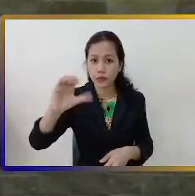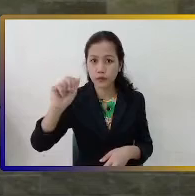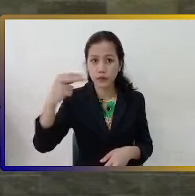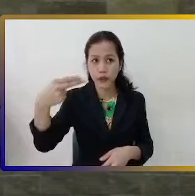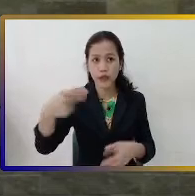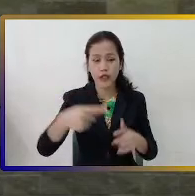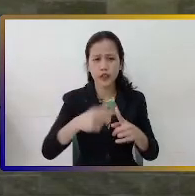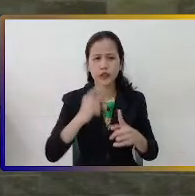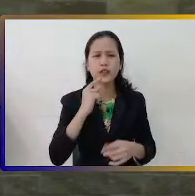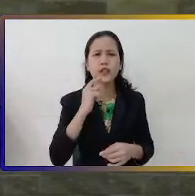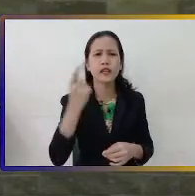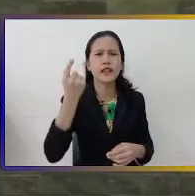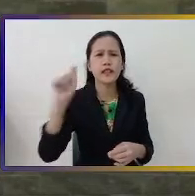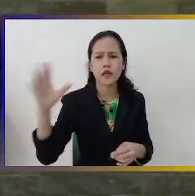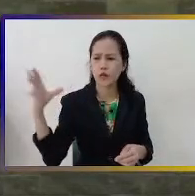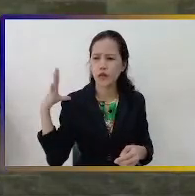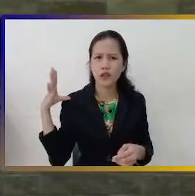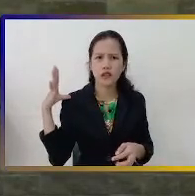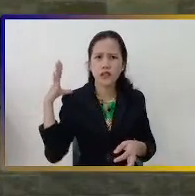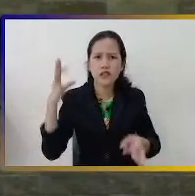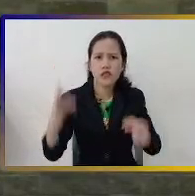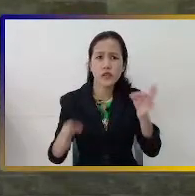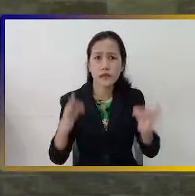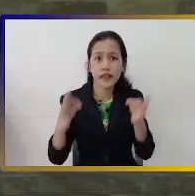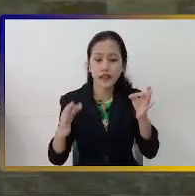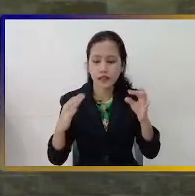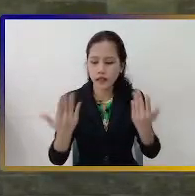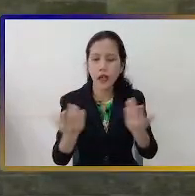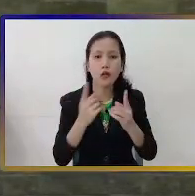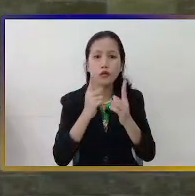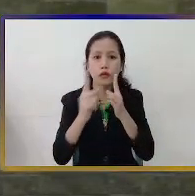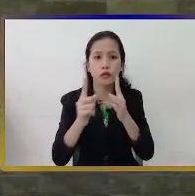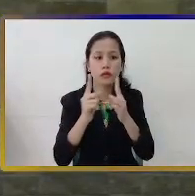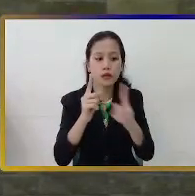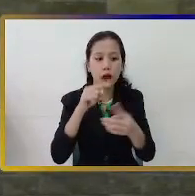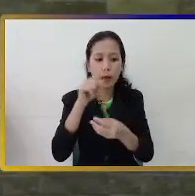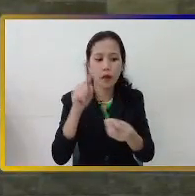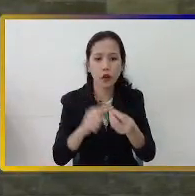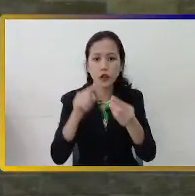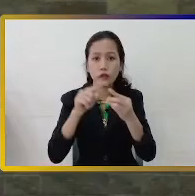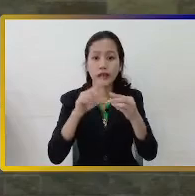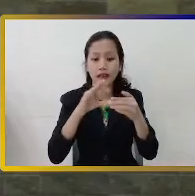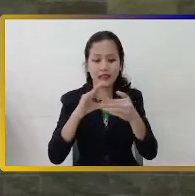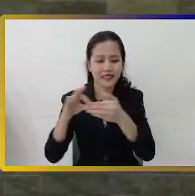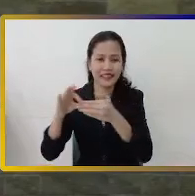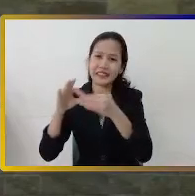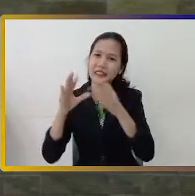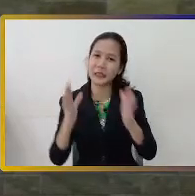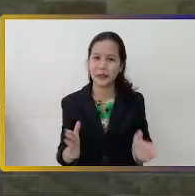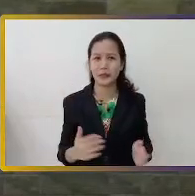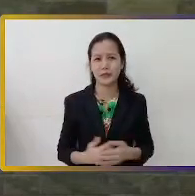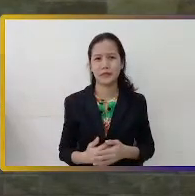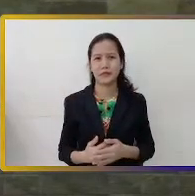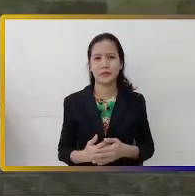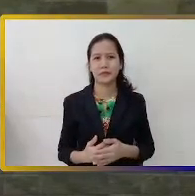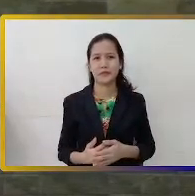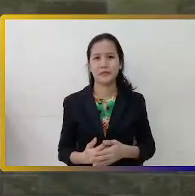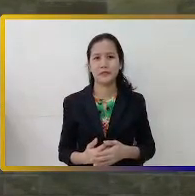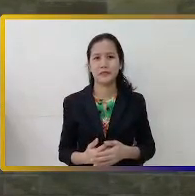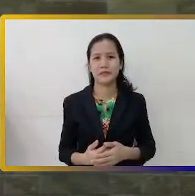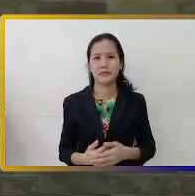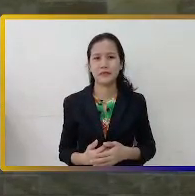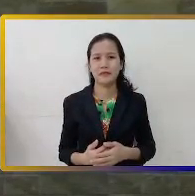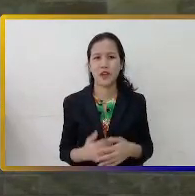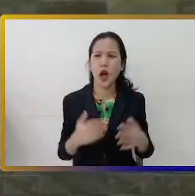ang idinil ngayon ng Diyos is yung mga head. Okay, sige, kasi Puro na lang sila eh. Okay, tingnan natin ngayon,